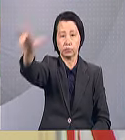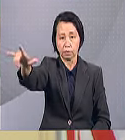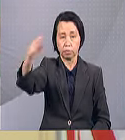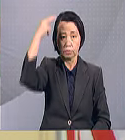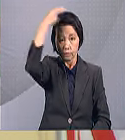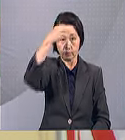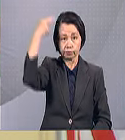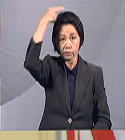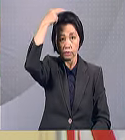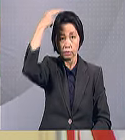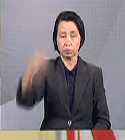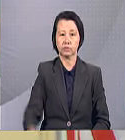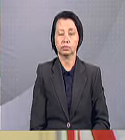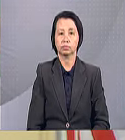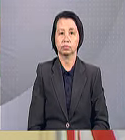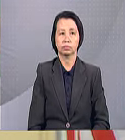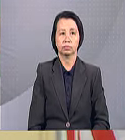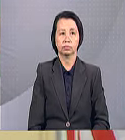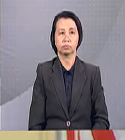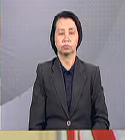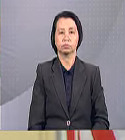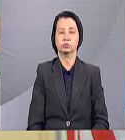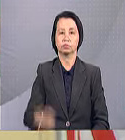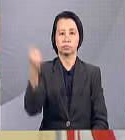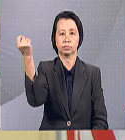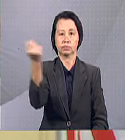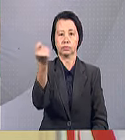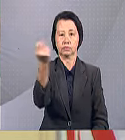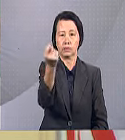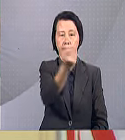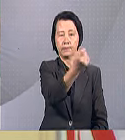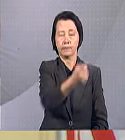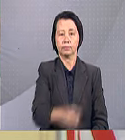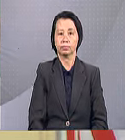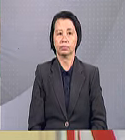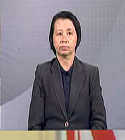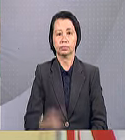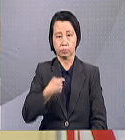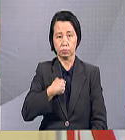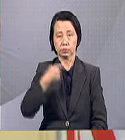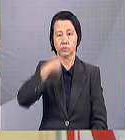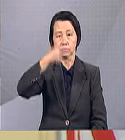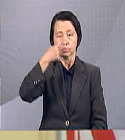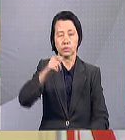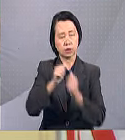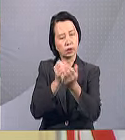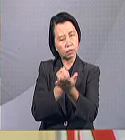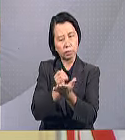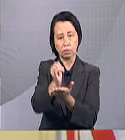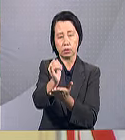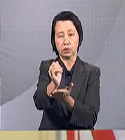haji. Liman istata'a ilaihi sabila. Saya nyatakan dengan tulus